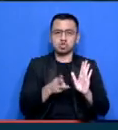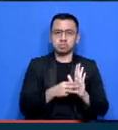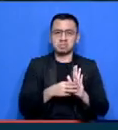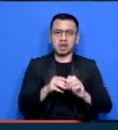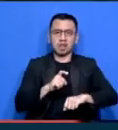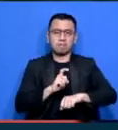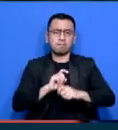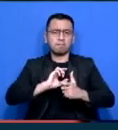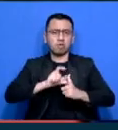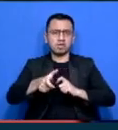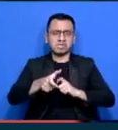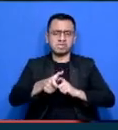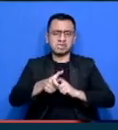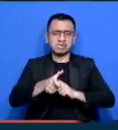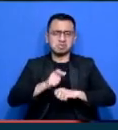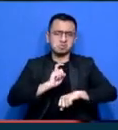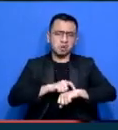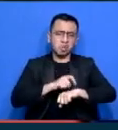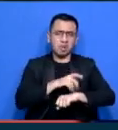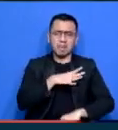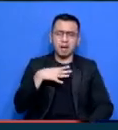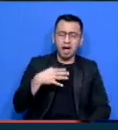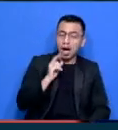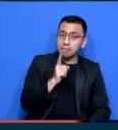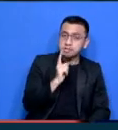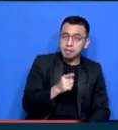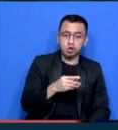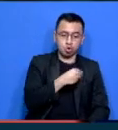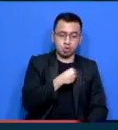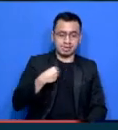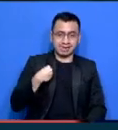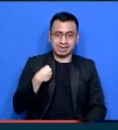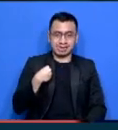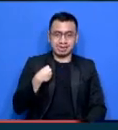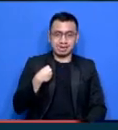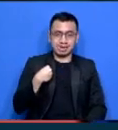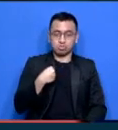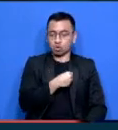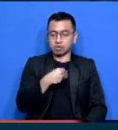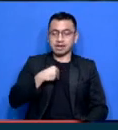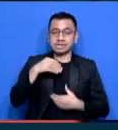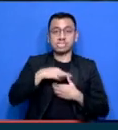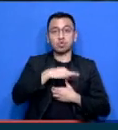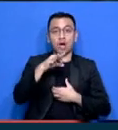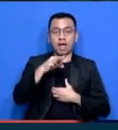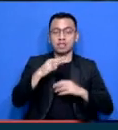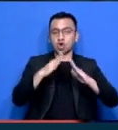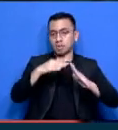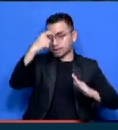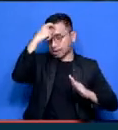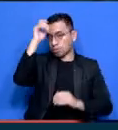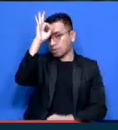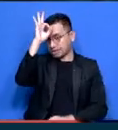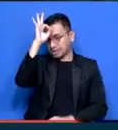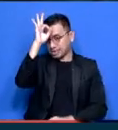yang cukup mas karena ada eh asesmen dari doter spesialis kedokteran jiwa dari RS Polri untuk bisa